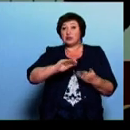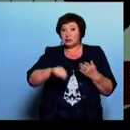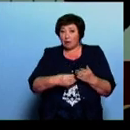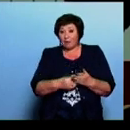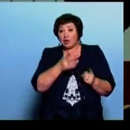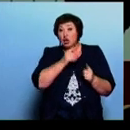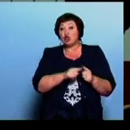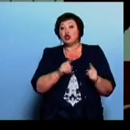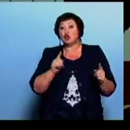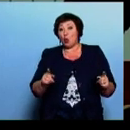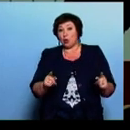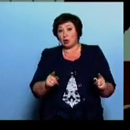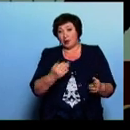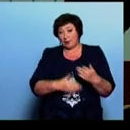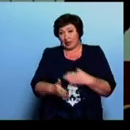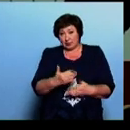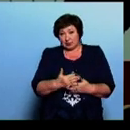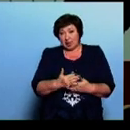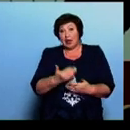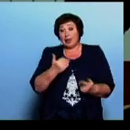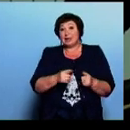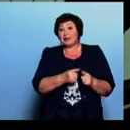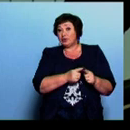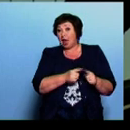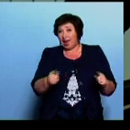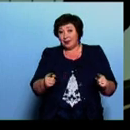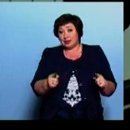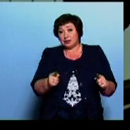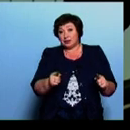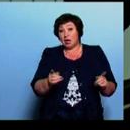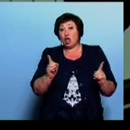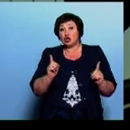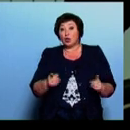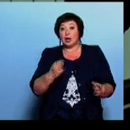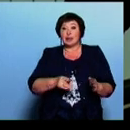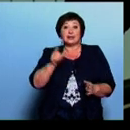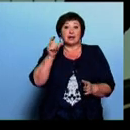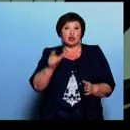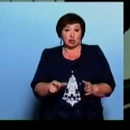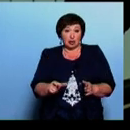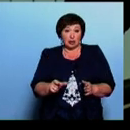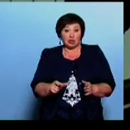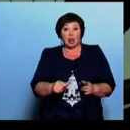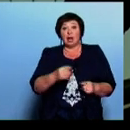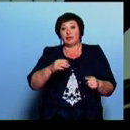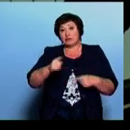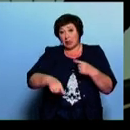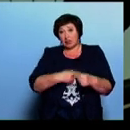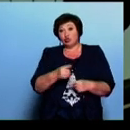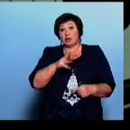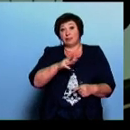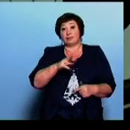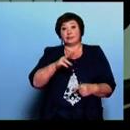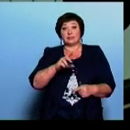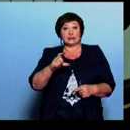инвалидности. Соответственно, знак будет действовать на этот срок. Если гражданин при очередном освидетельствовании